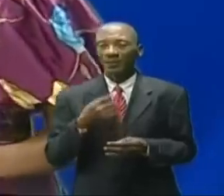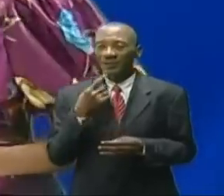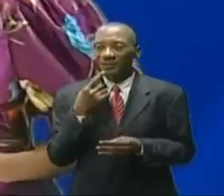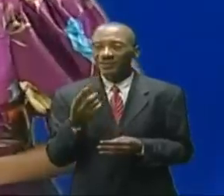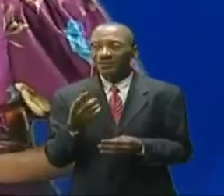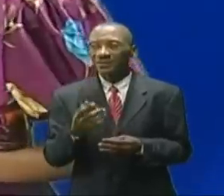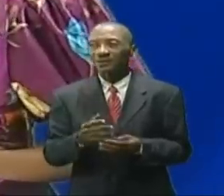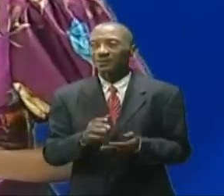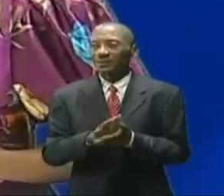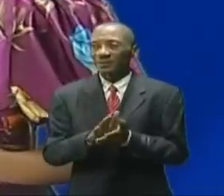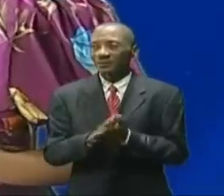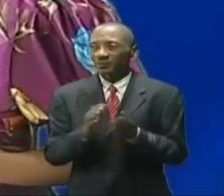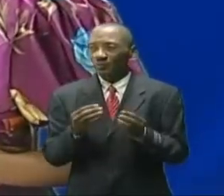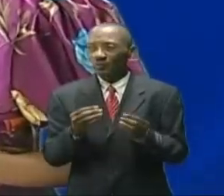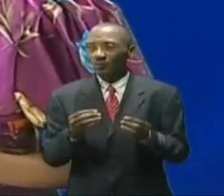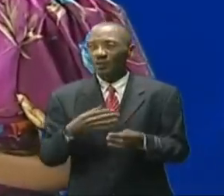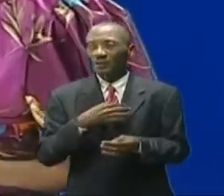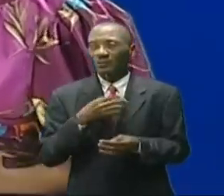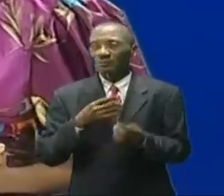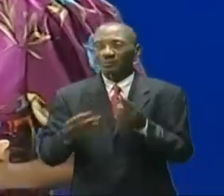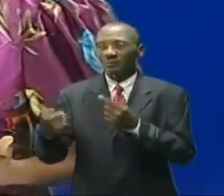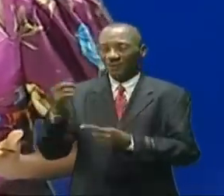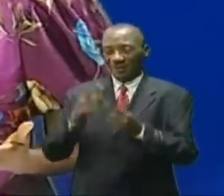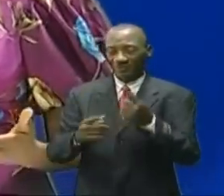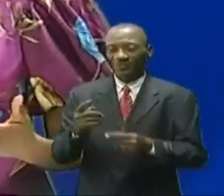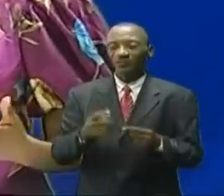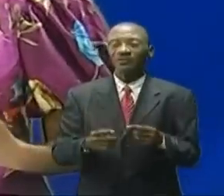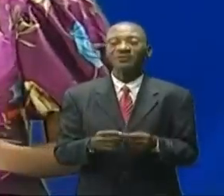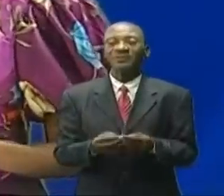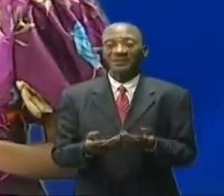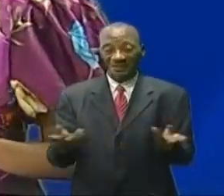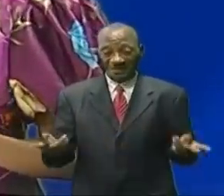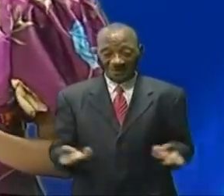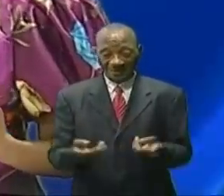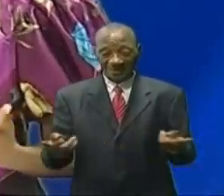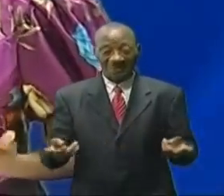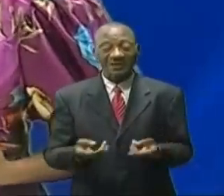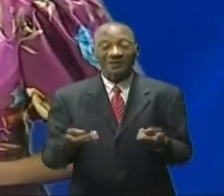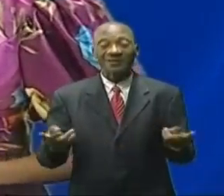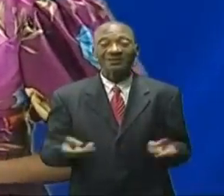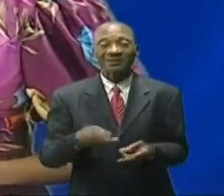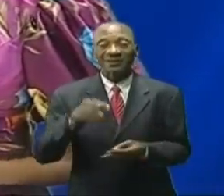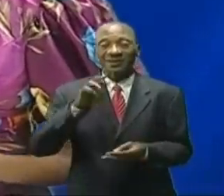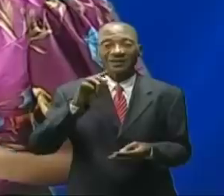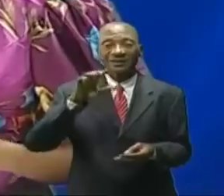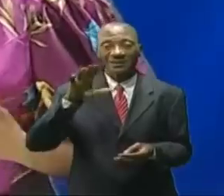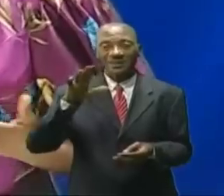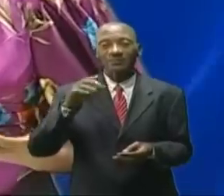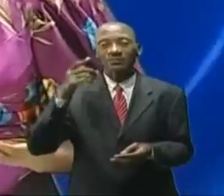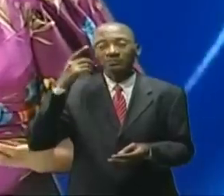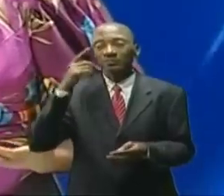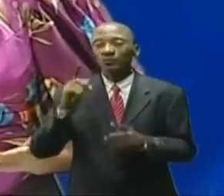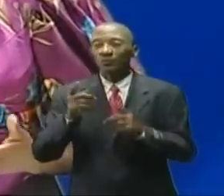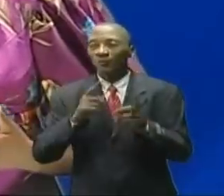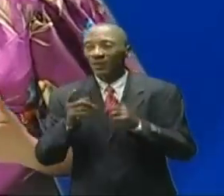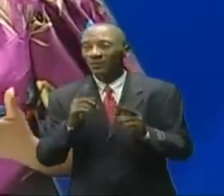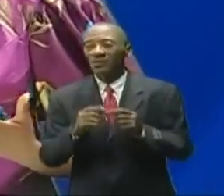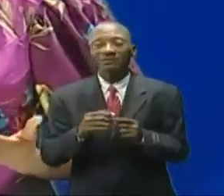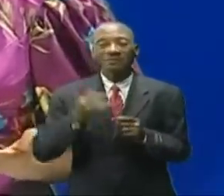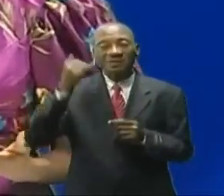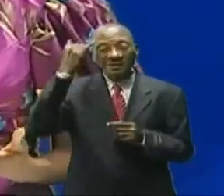voilà, je dis que femme, mère Congo, femme aux courbes généreuses, qui est calme et à la